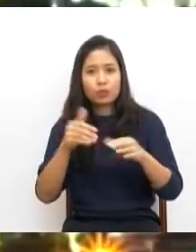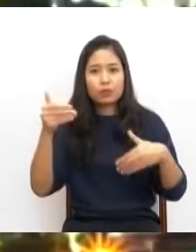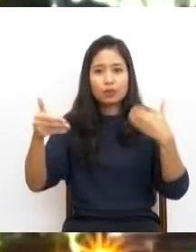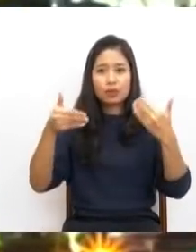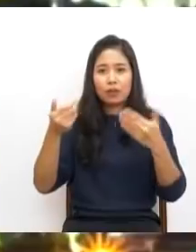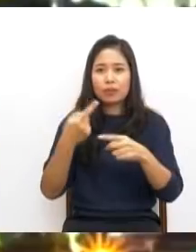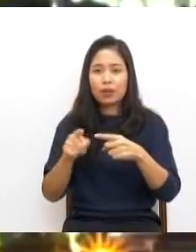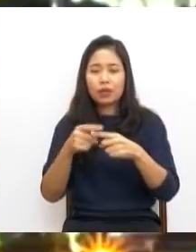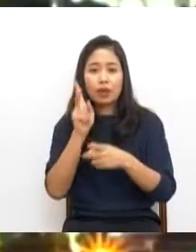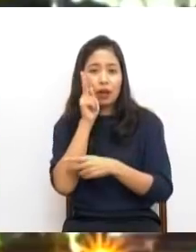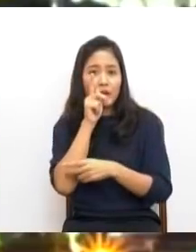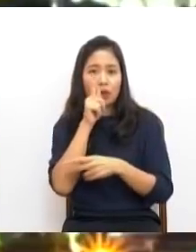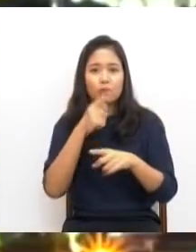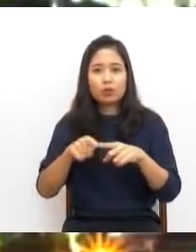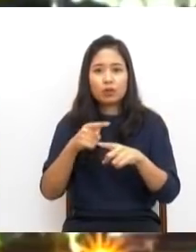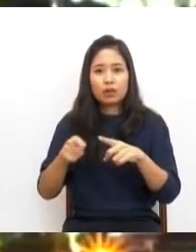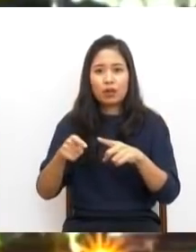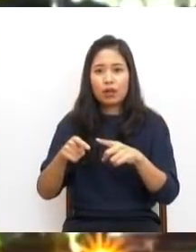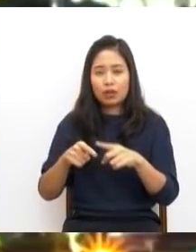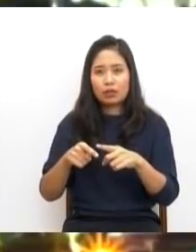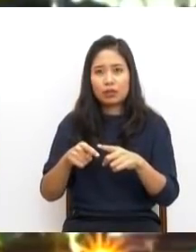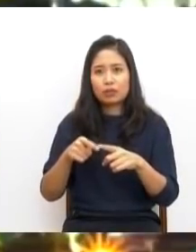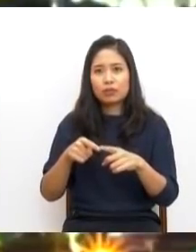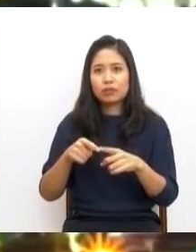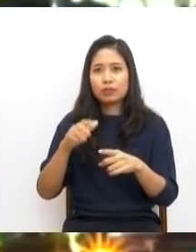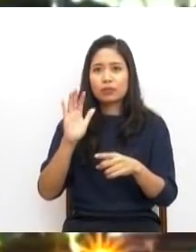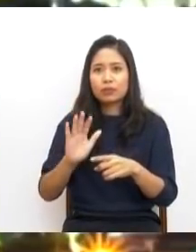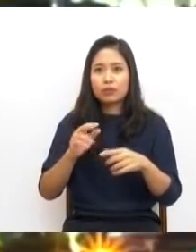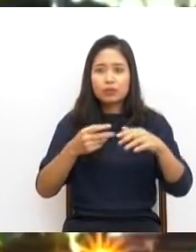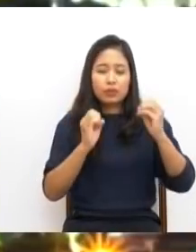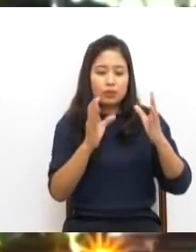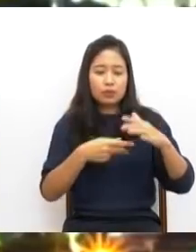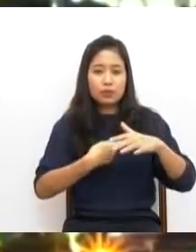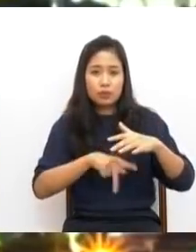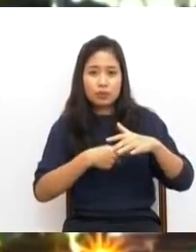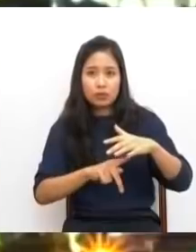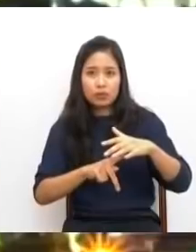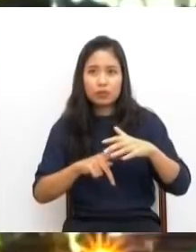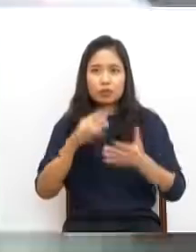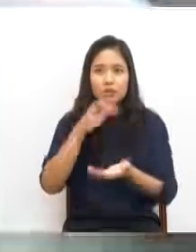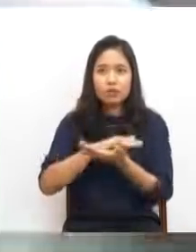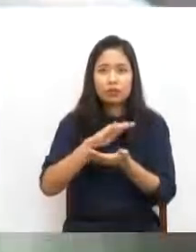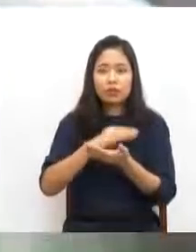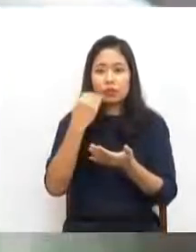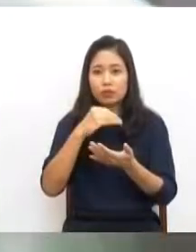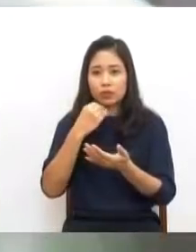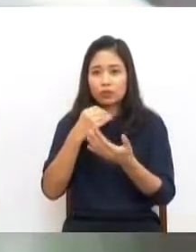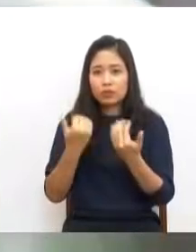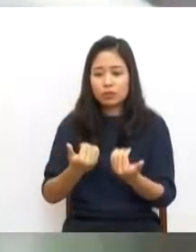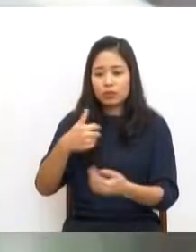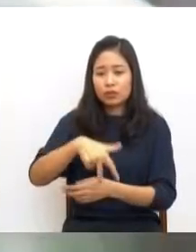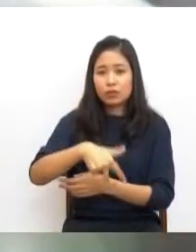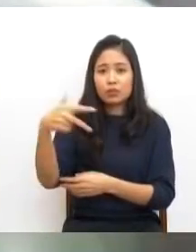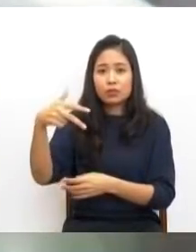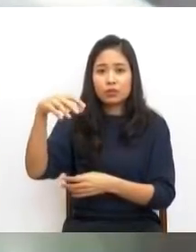ต่างๆผ่านทางหนังสือที่ส่งไปยังเขตพื้นที่การศึกษารวมถึงทาง Facebook ของทั้งไทย PBS แล้วก็ของ OBEC นะ